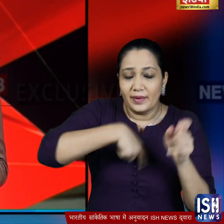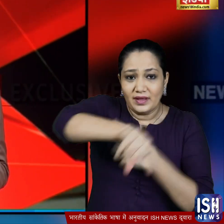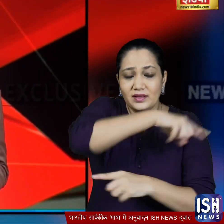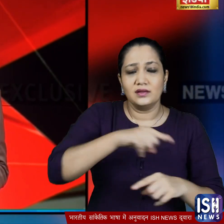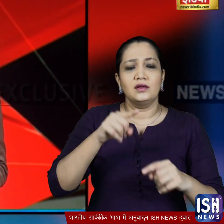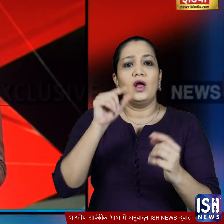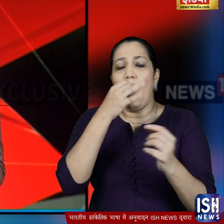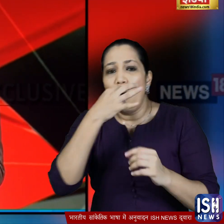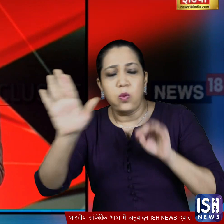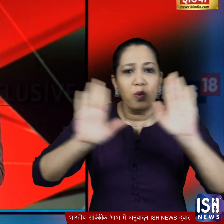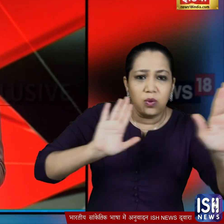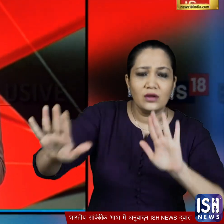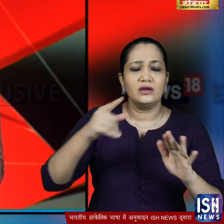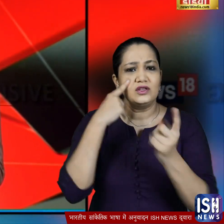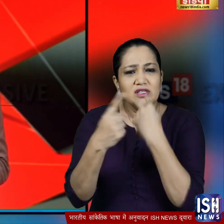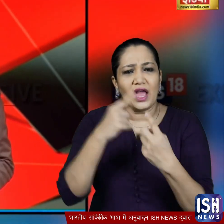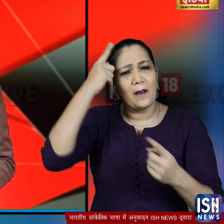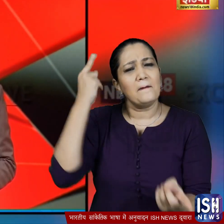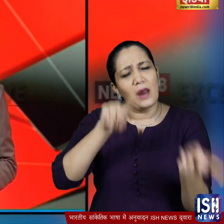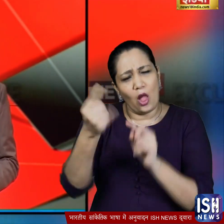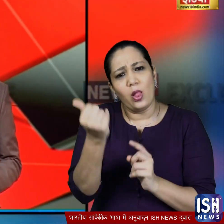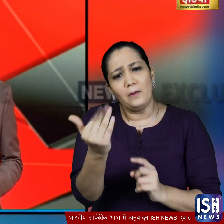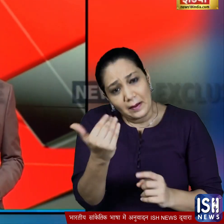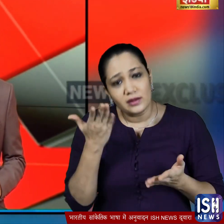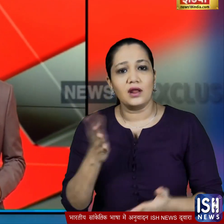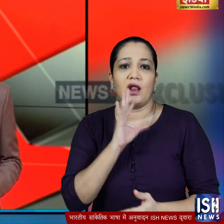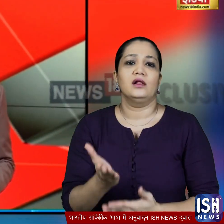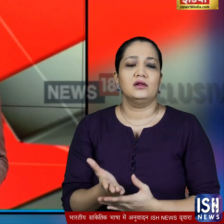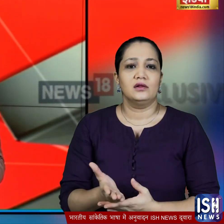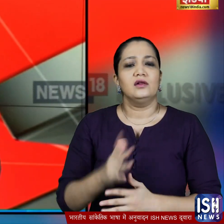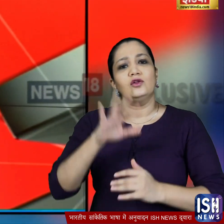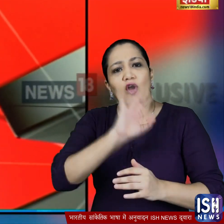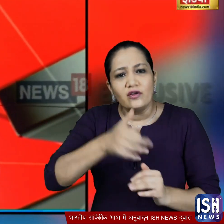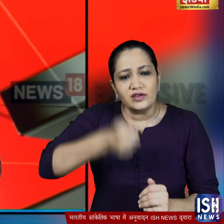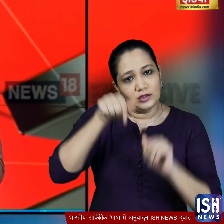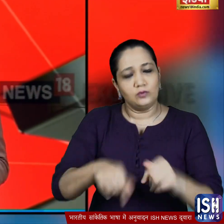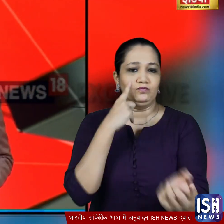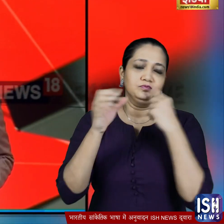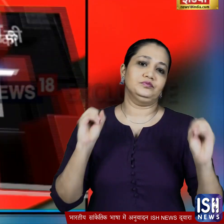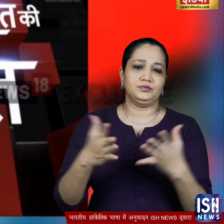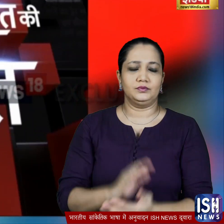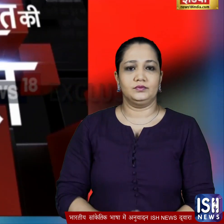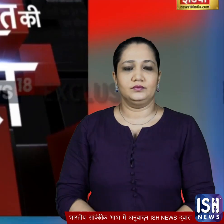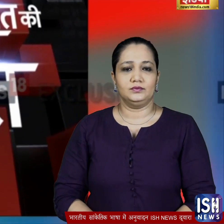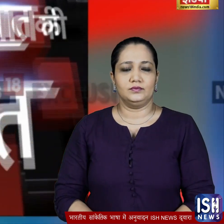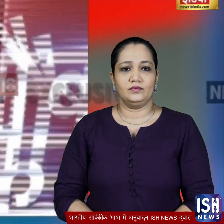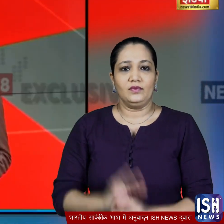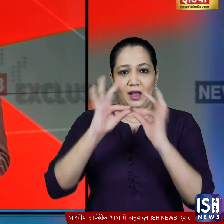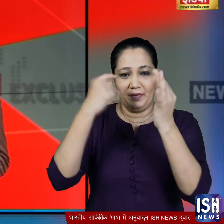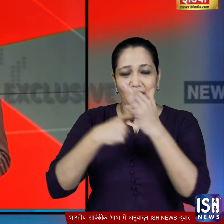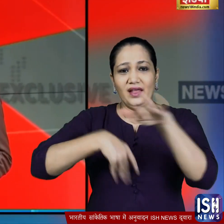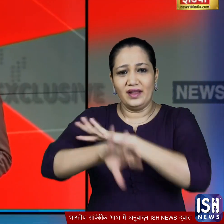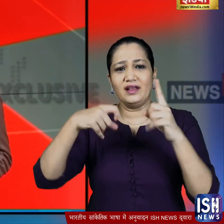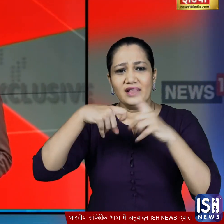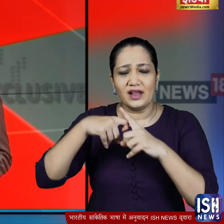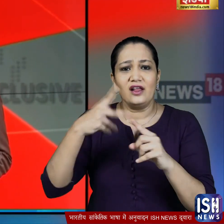है कि ट्रैफिक पुलिस वाले चेकिंग के नाम पर अवैध वसूली कर रहे हैं और यही वजह रही कि अधिकारियों ने इस मामले की जांच के आदेश भी दिए। बिहार के